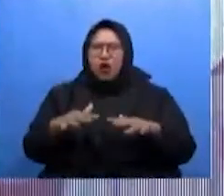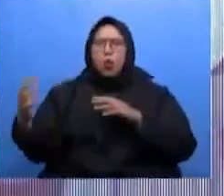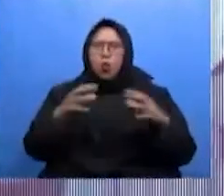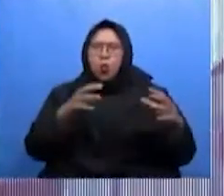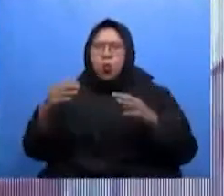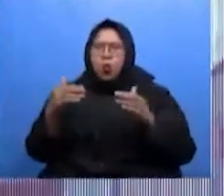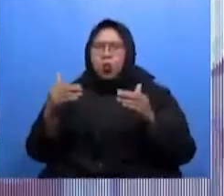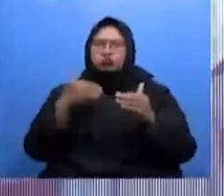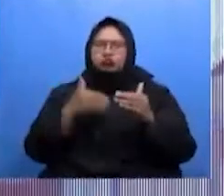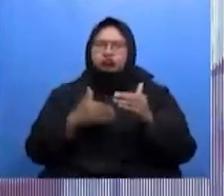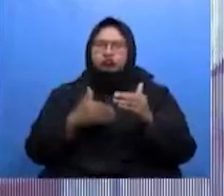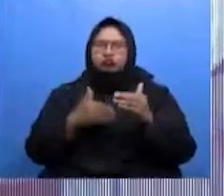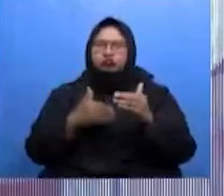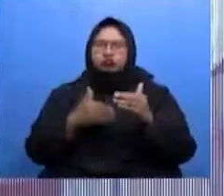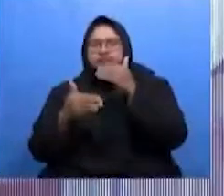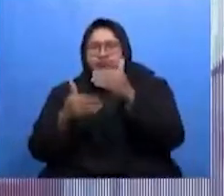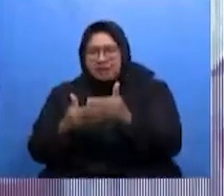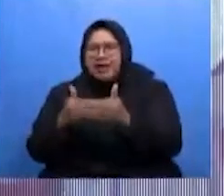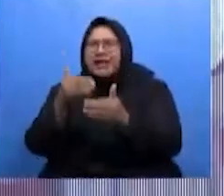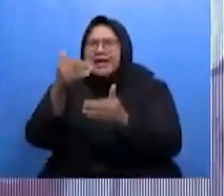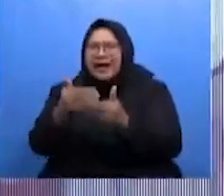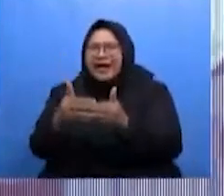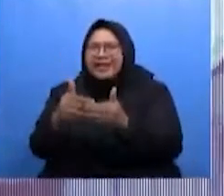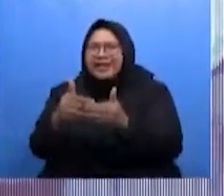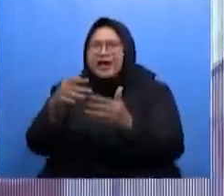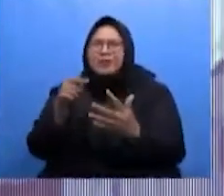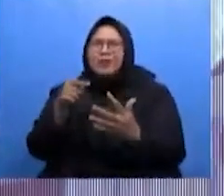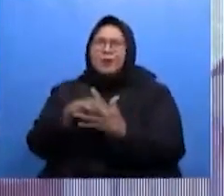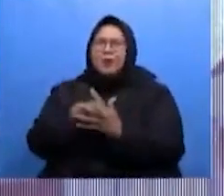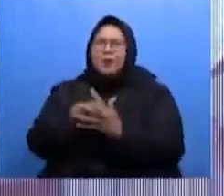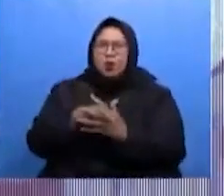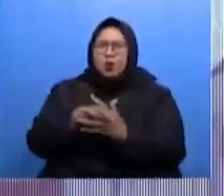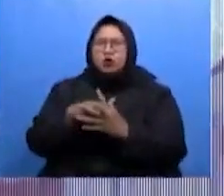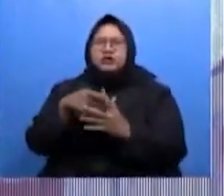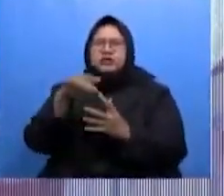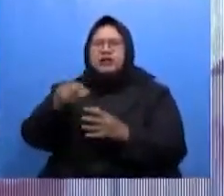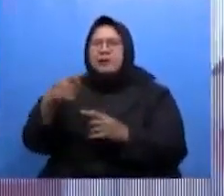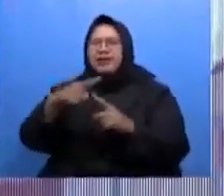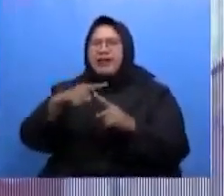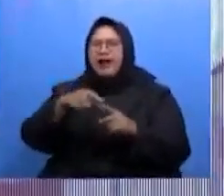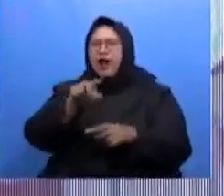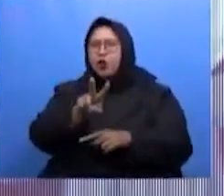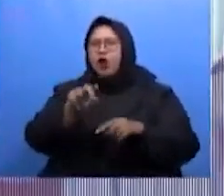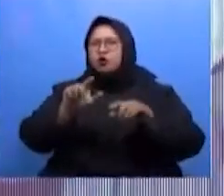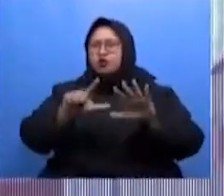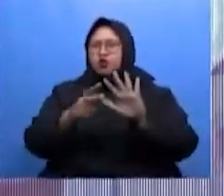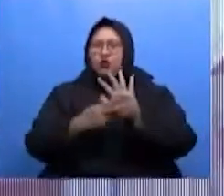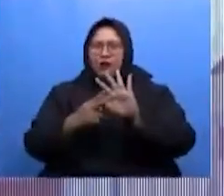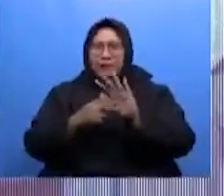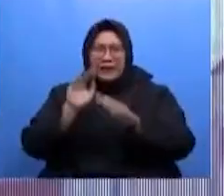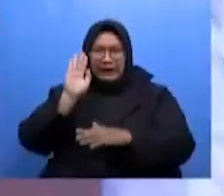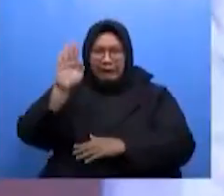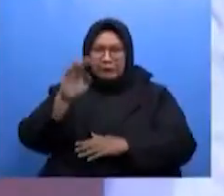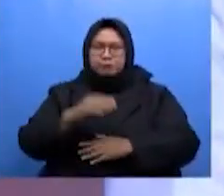Insyaallah berikutnya kita akan menjalankan tahapan-tahapan Pemilu Kada ini sampai dengan tanggal 27 November yang akan datang